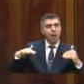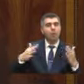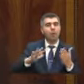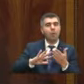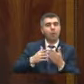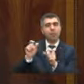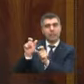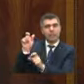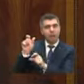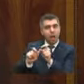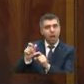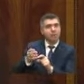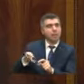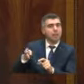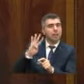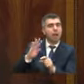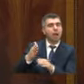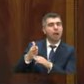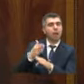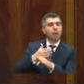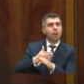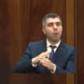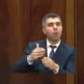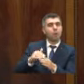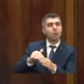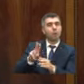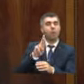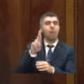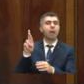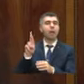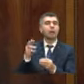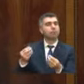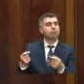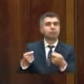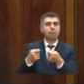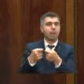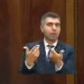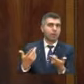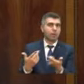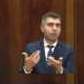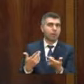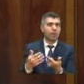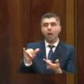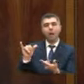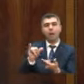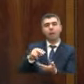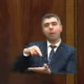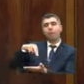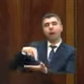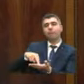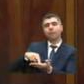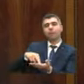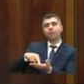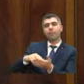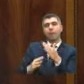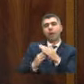المغربي وتعاقدتم فيه كذلك مع جلالة الملك، ولكن ما غاية الوقفة؟ ما غاية يعني